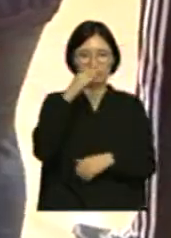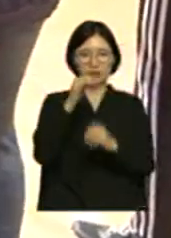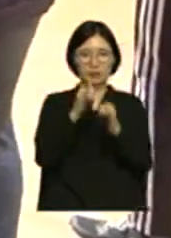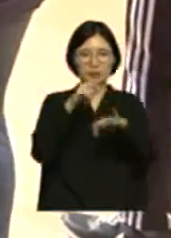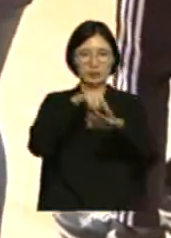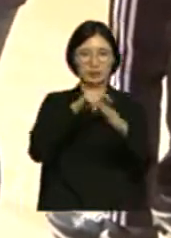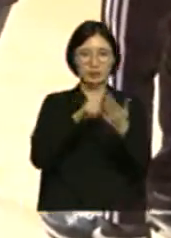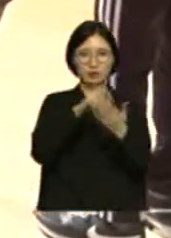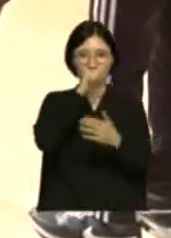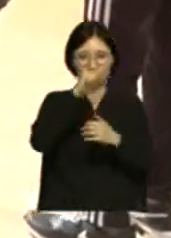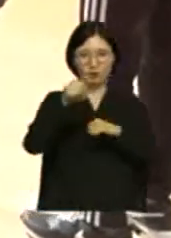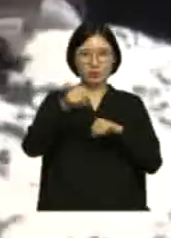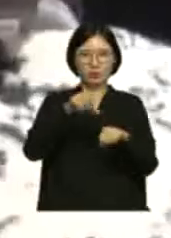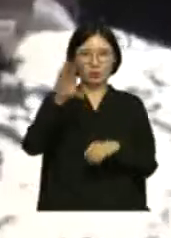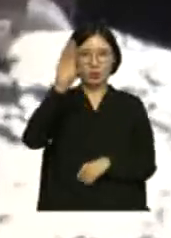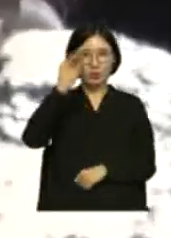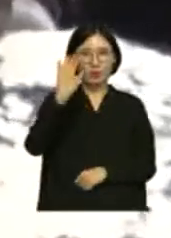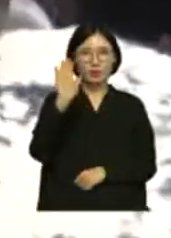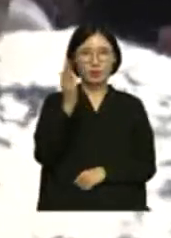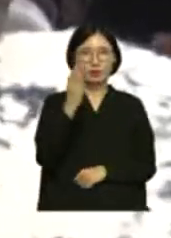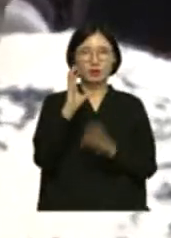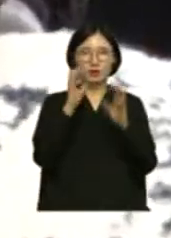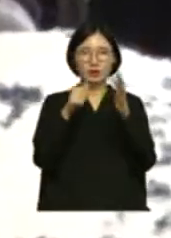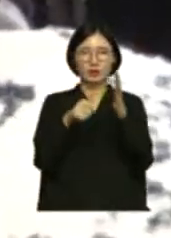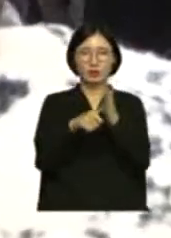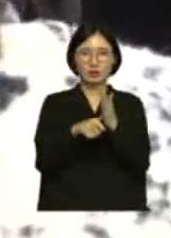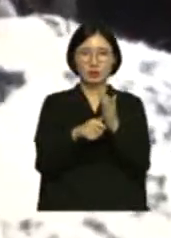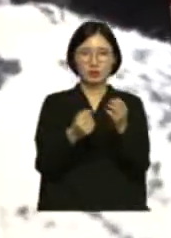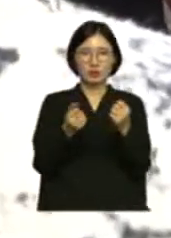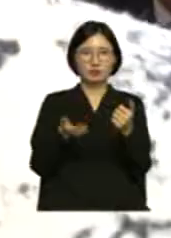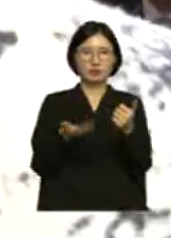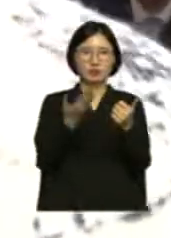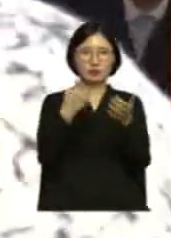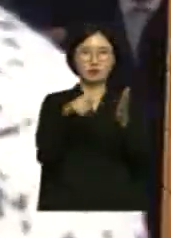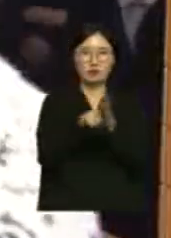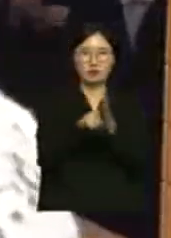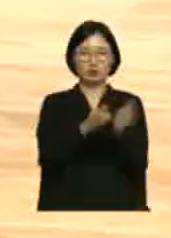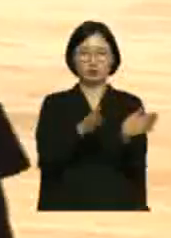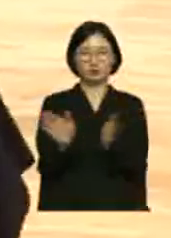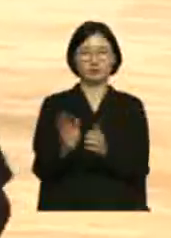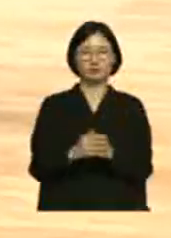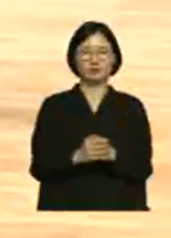인성과 착한 행동으로 모범이 되는 어린이들의 사기 진작을 위해 마련됐습니다.